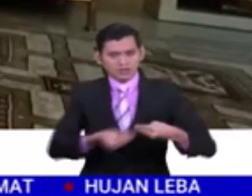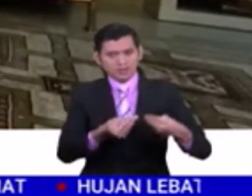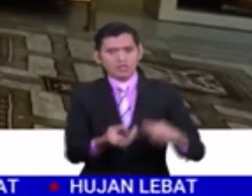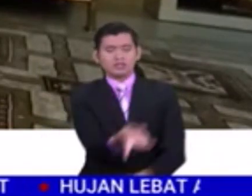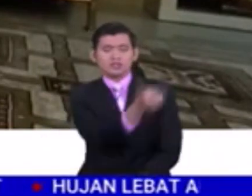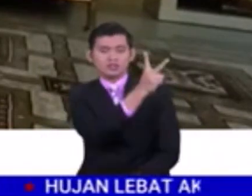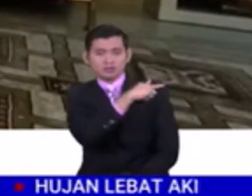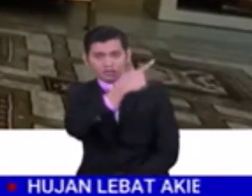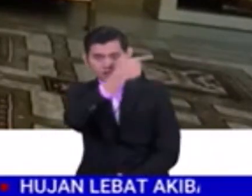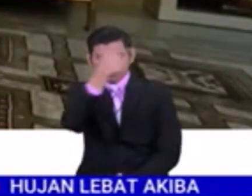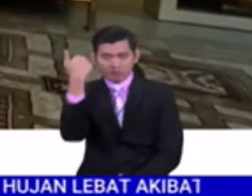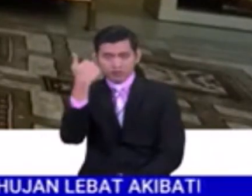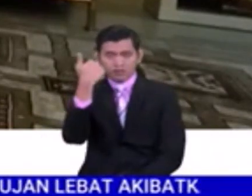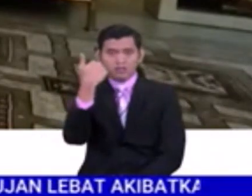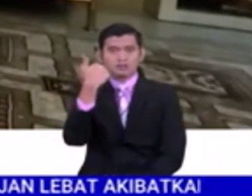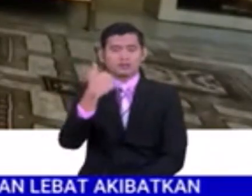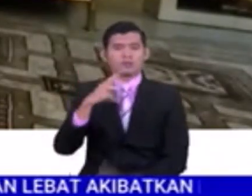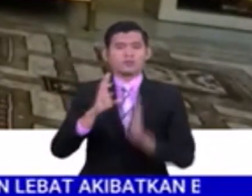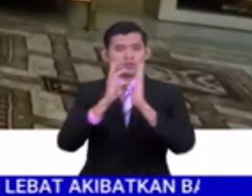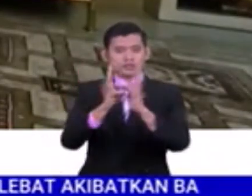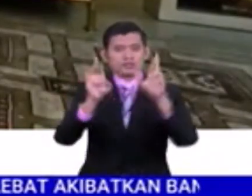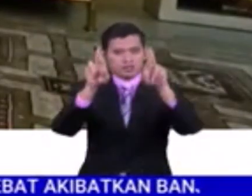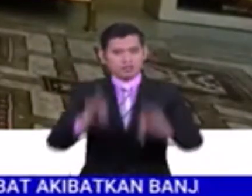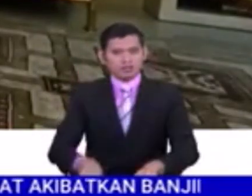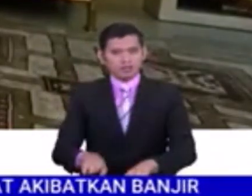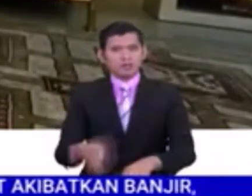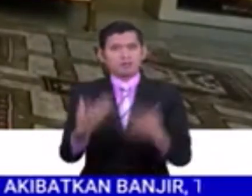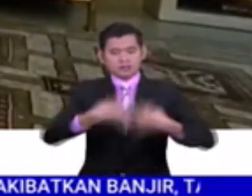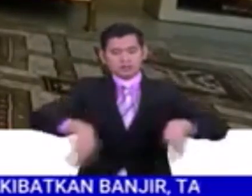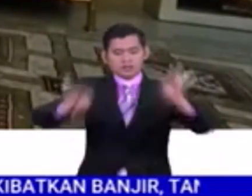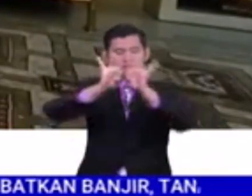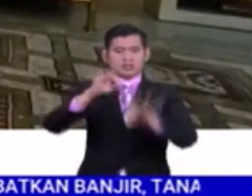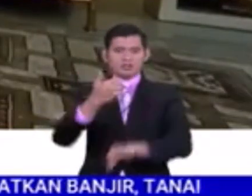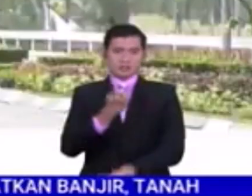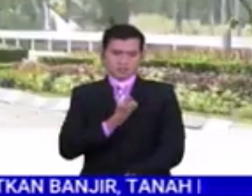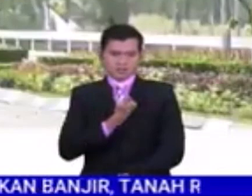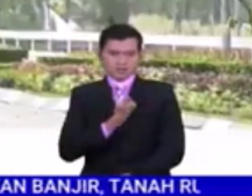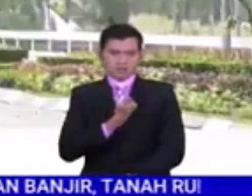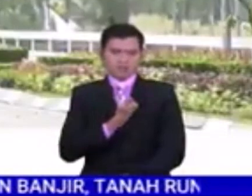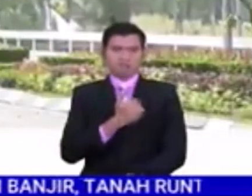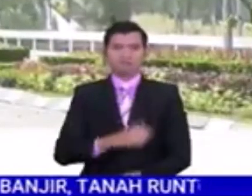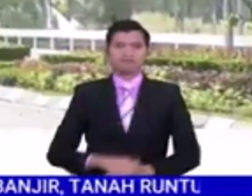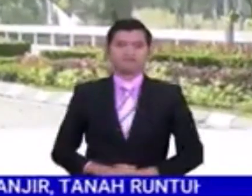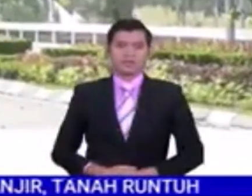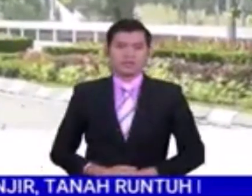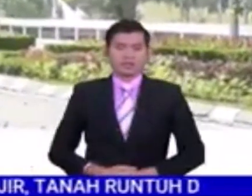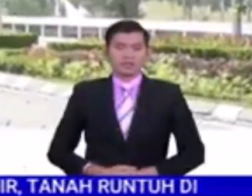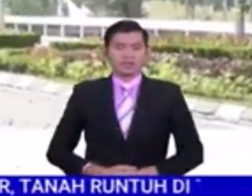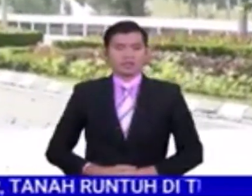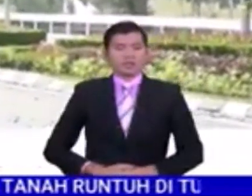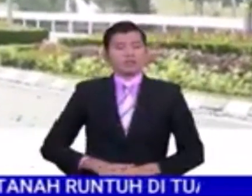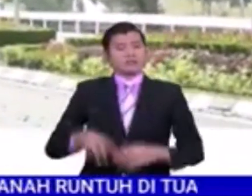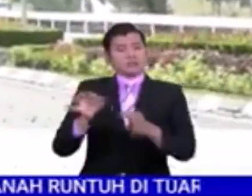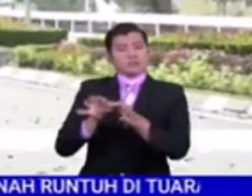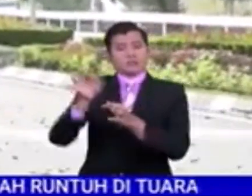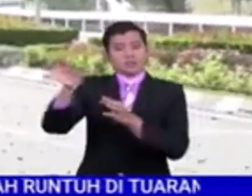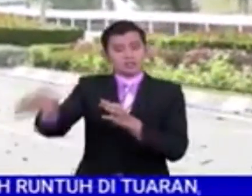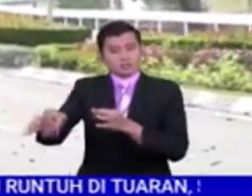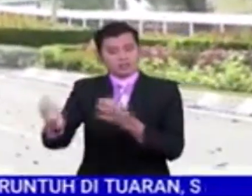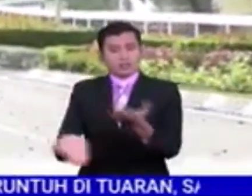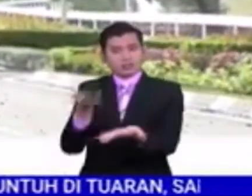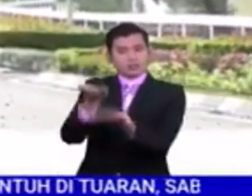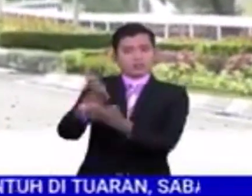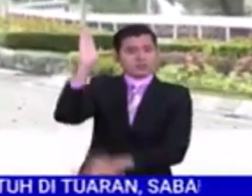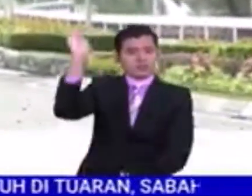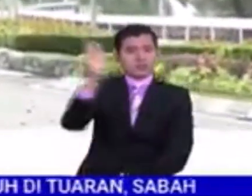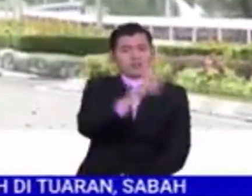ahli politik meletakkan kepentingan diri mereka mengatasi kepentingan rakyat. Menangguhkan pembentangan RUU